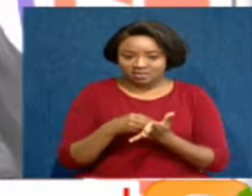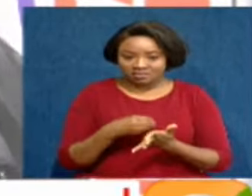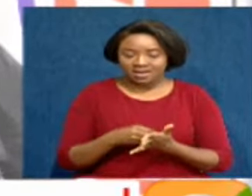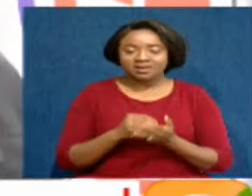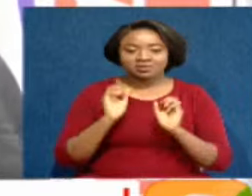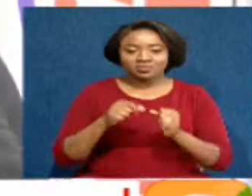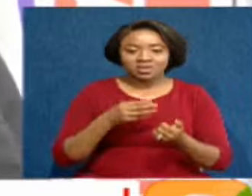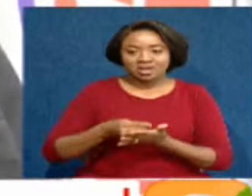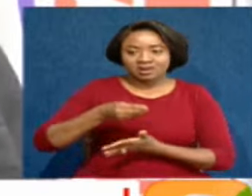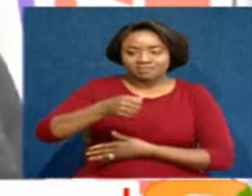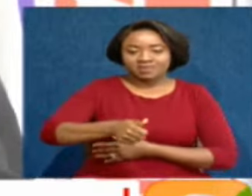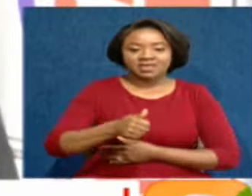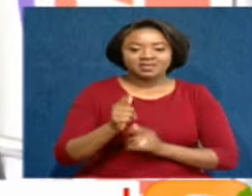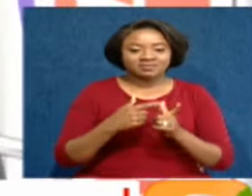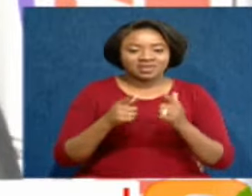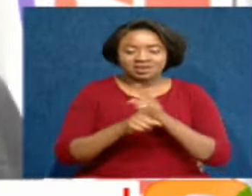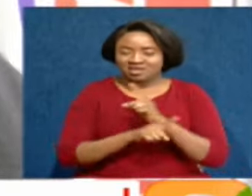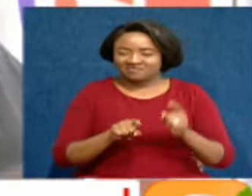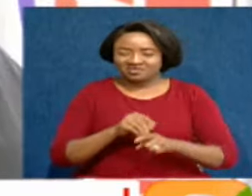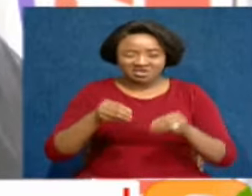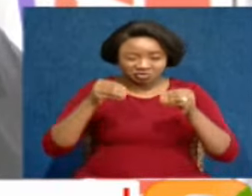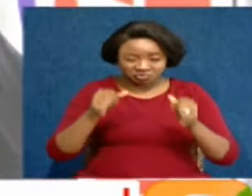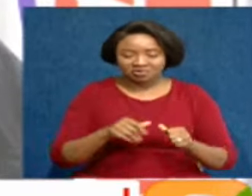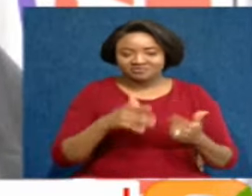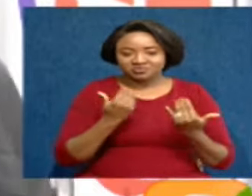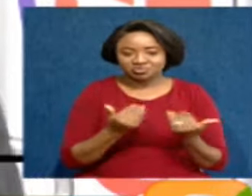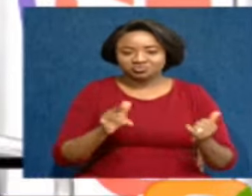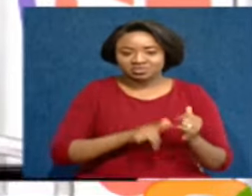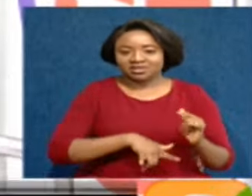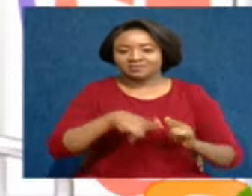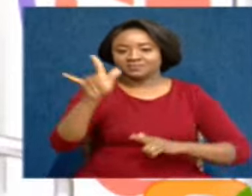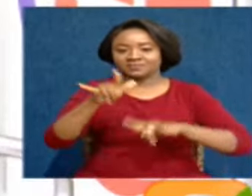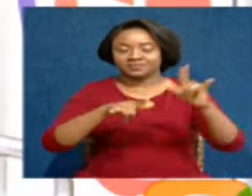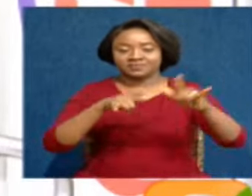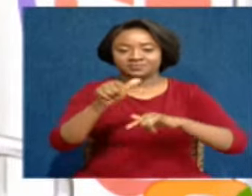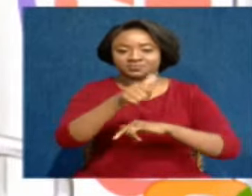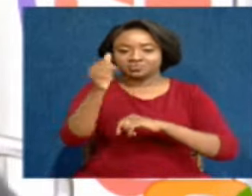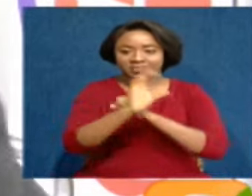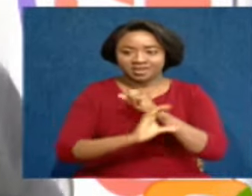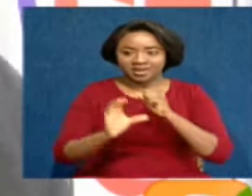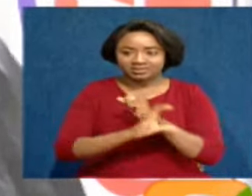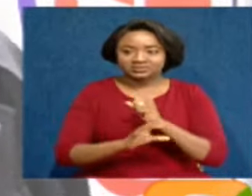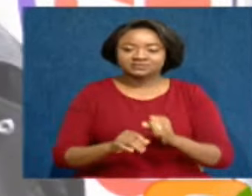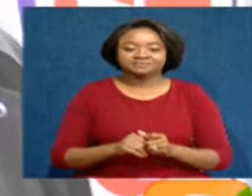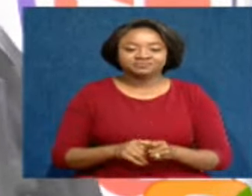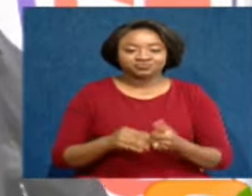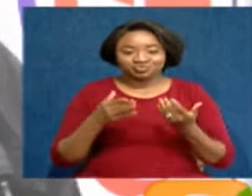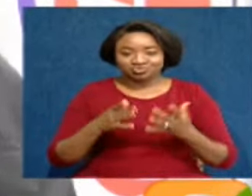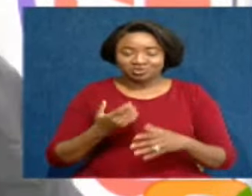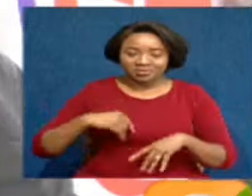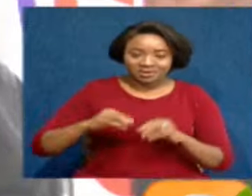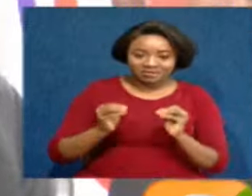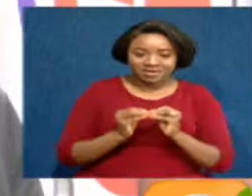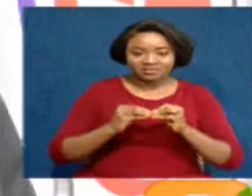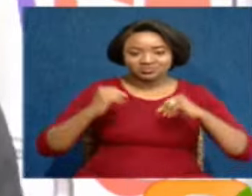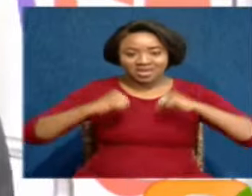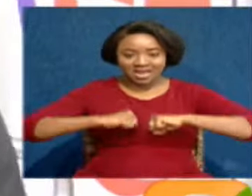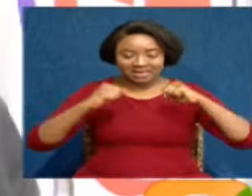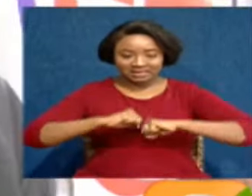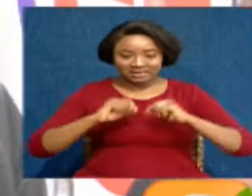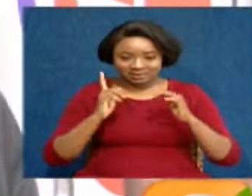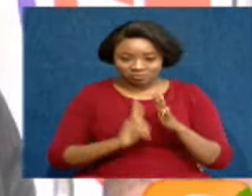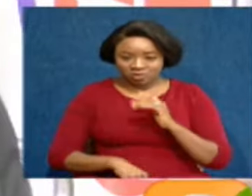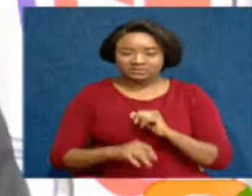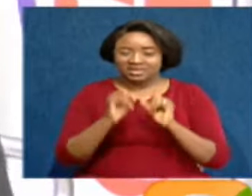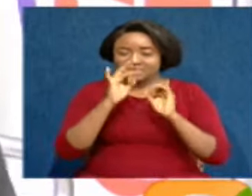pesa, wamalize kila kitu, watoto waende ng'ambo. Sasa tukaongea nao, tukasikizana, wakasema ukilipa kitu